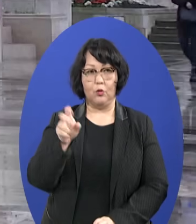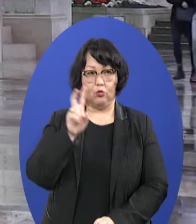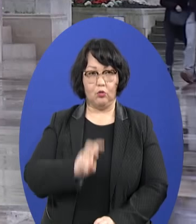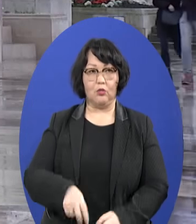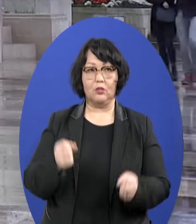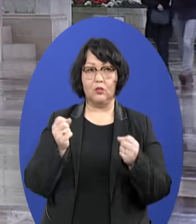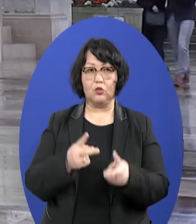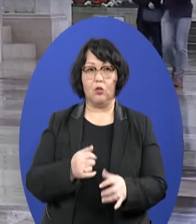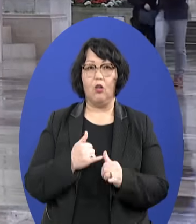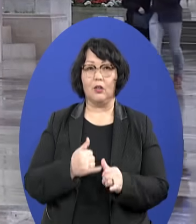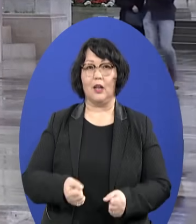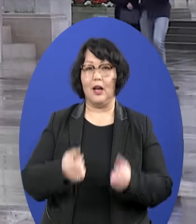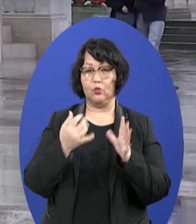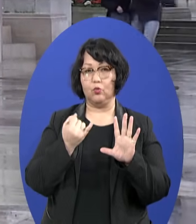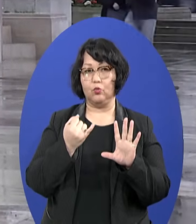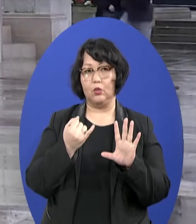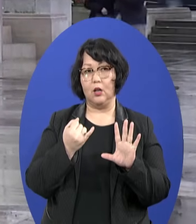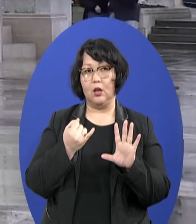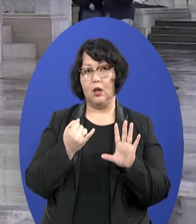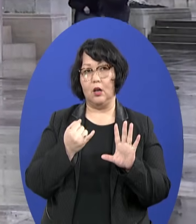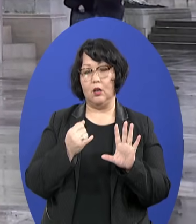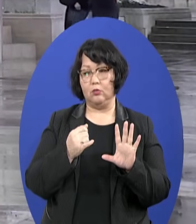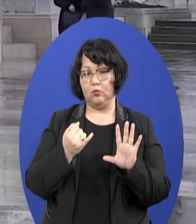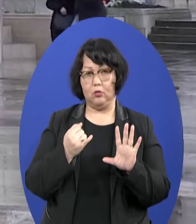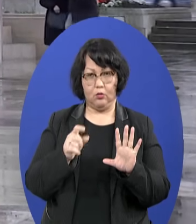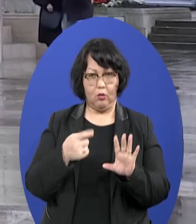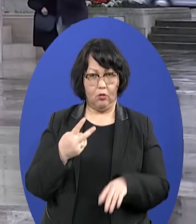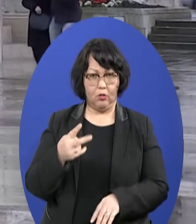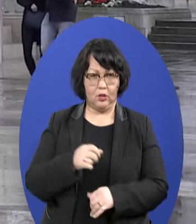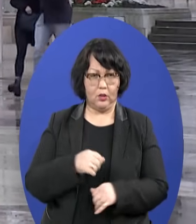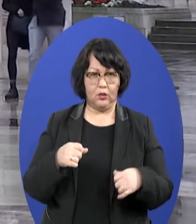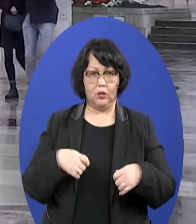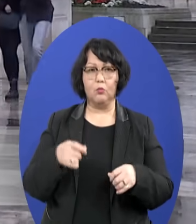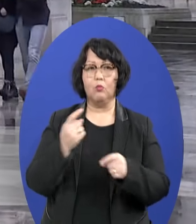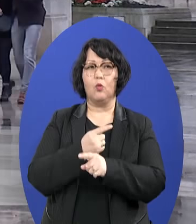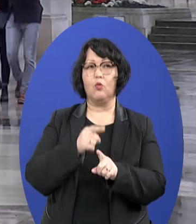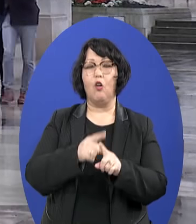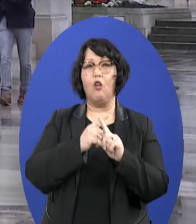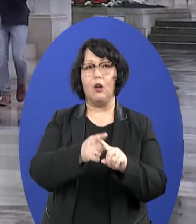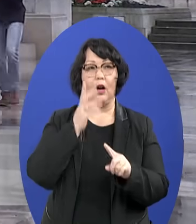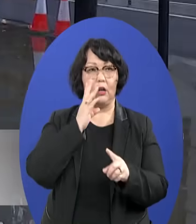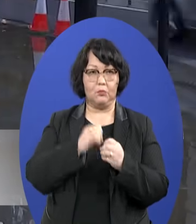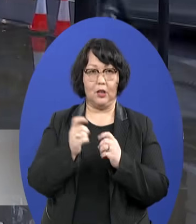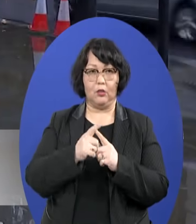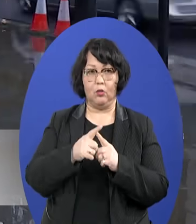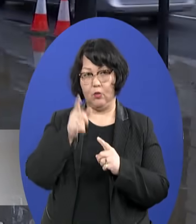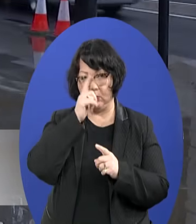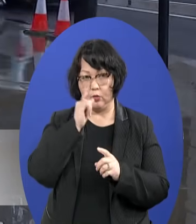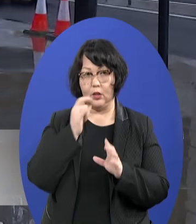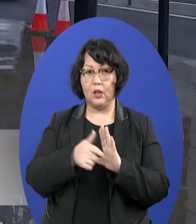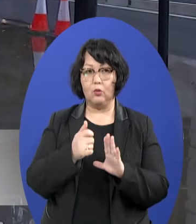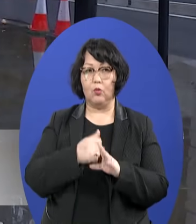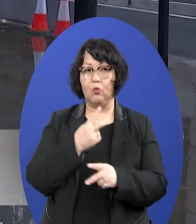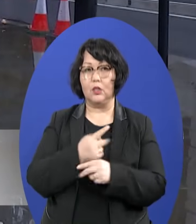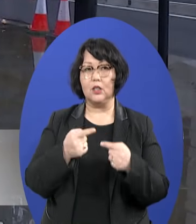хохирол учруулсан хэмээн 6.22 иргэнийг буруутгаж 20 арга хэмжээнийх ажигсаалтанд орууллаа. Үүнд Оросын татварын гэмт хэрэгтэй